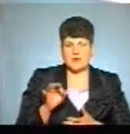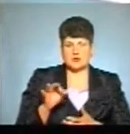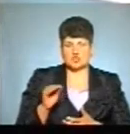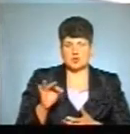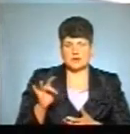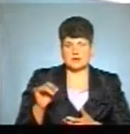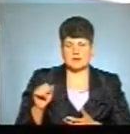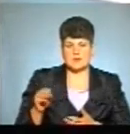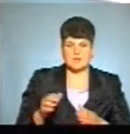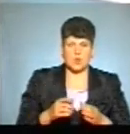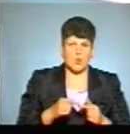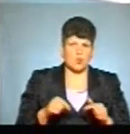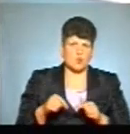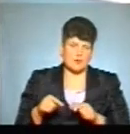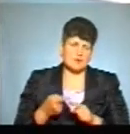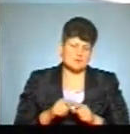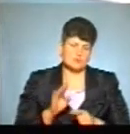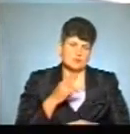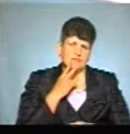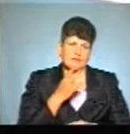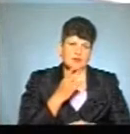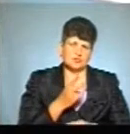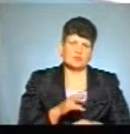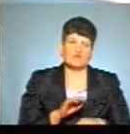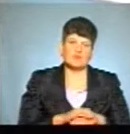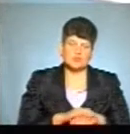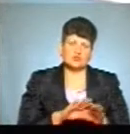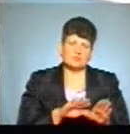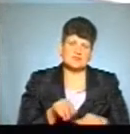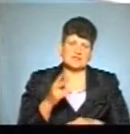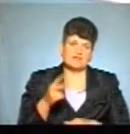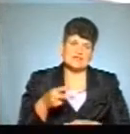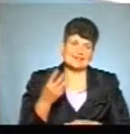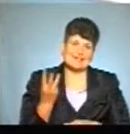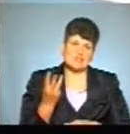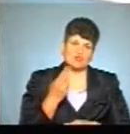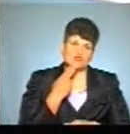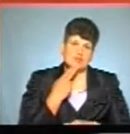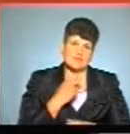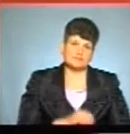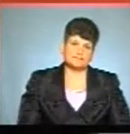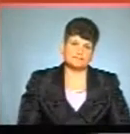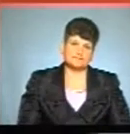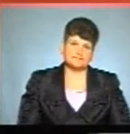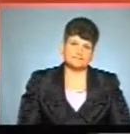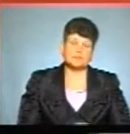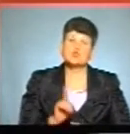по мажоритарних округах, і це ми побачимо, ну, тут фактично після 23 червня. Що це означає? Чому одна